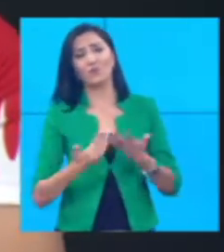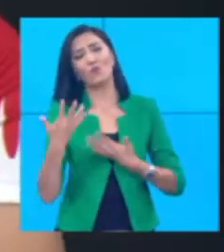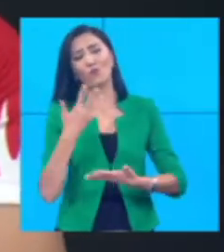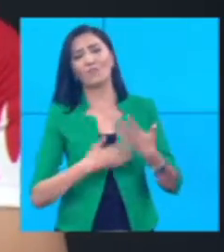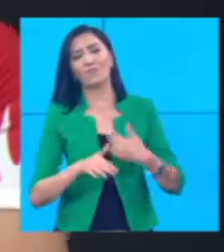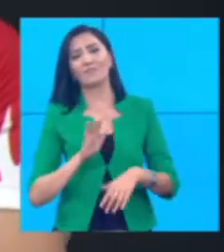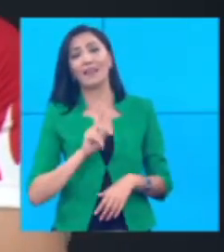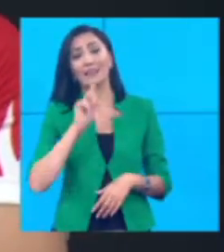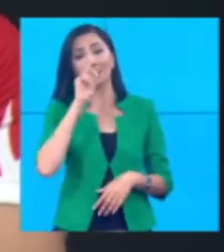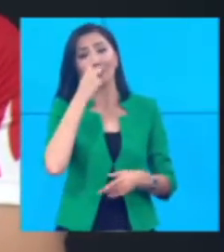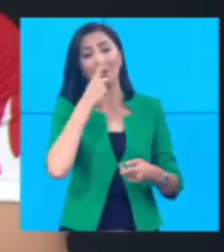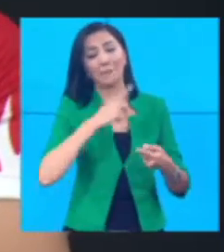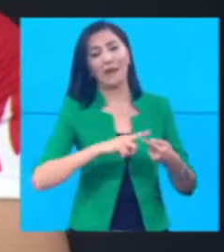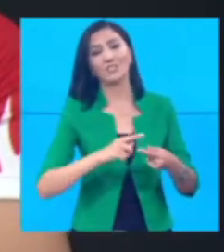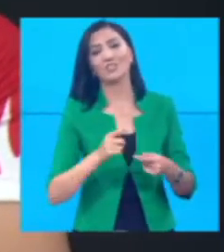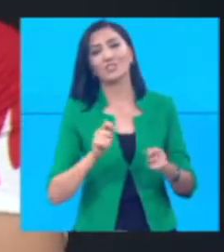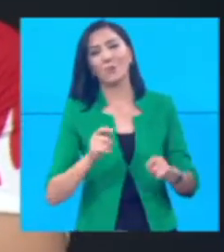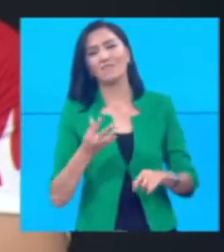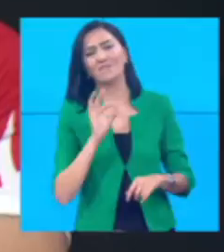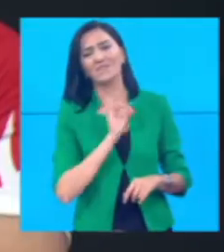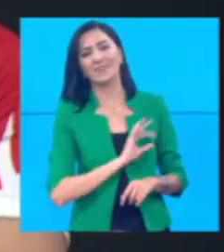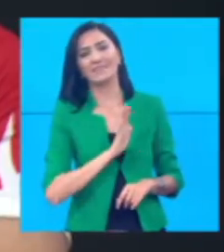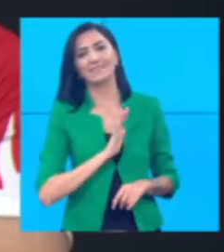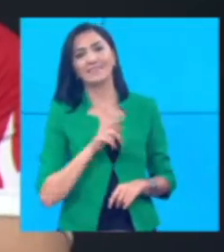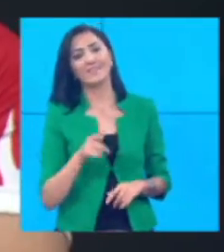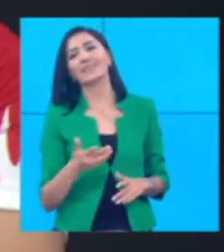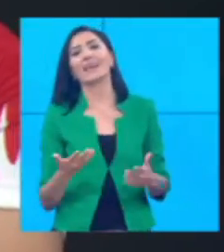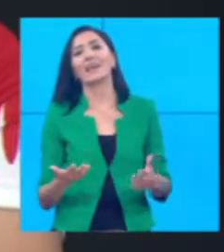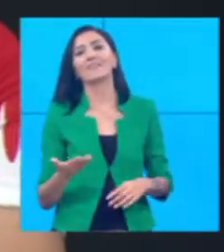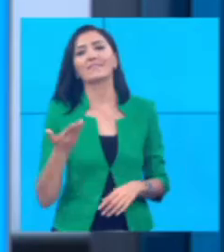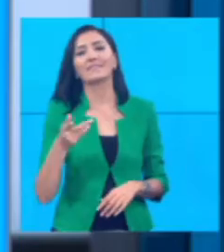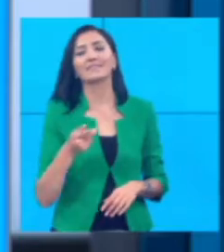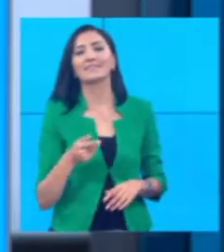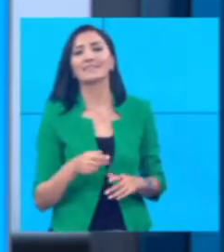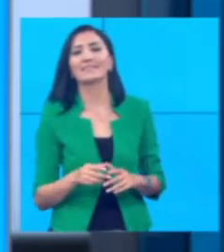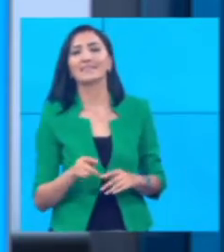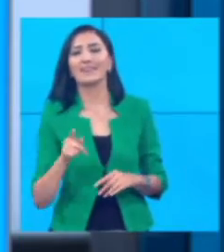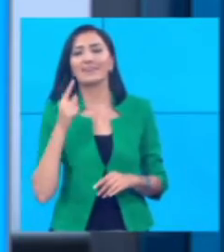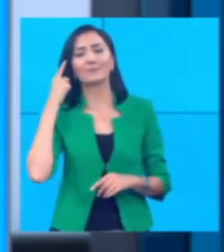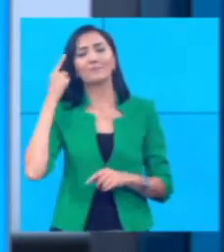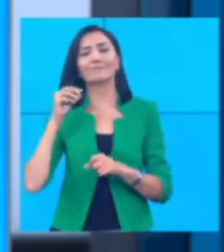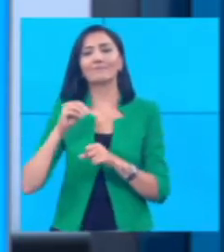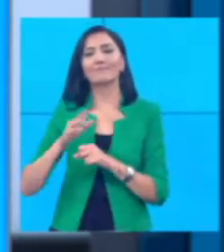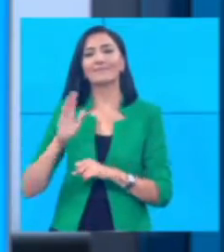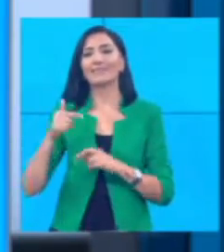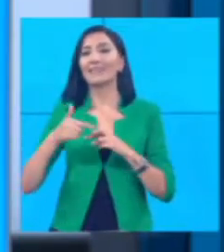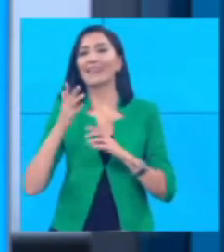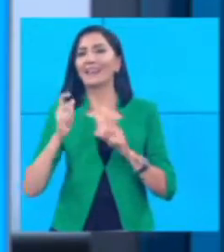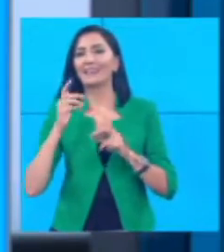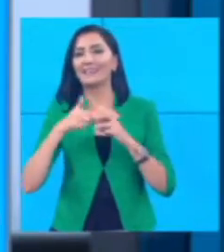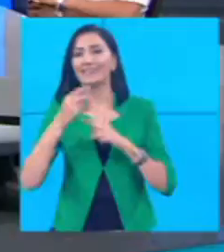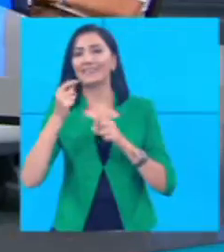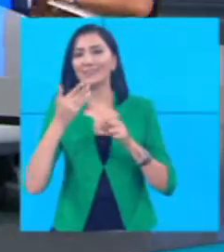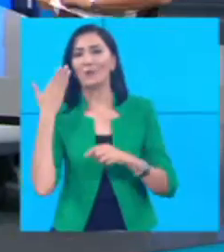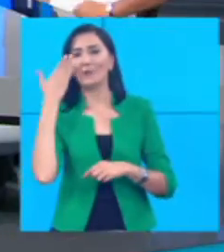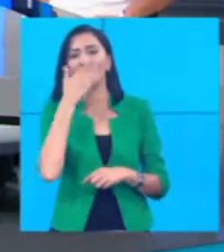yoruluyordu, yıpranıyordu yani. O yüzden tek branş yapmak biraz daha faydalı. Evet, sayın süpürgeci. Daldınız gittiniz. Rio'ya mı